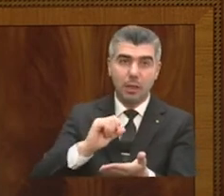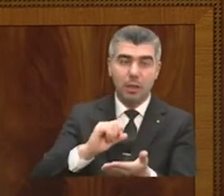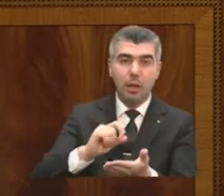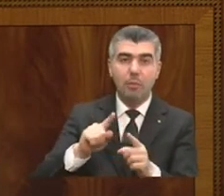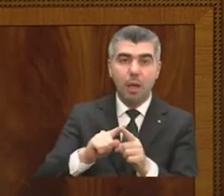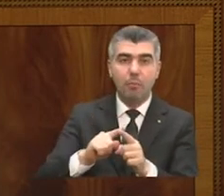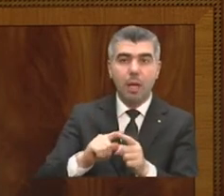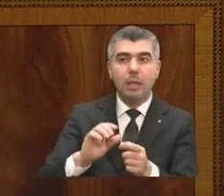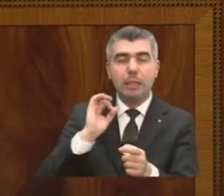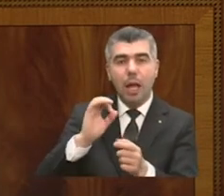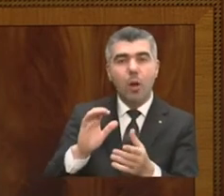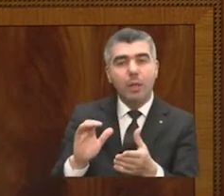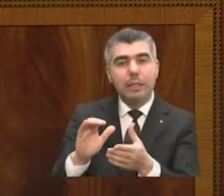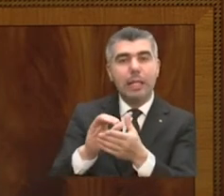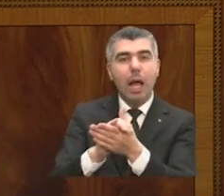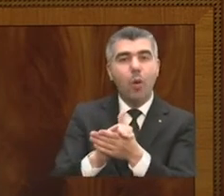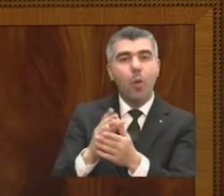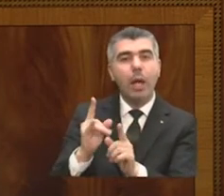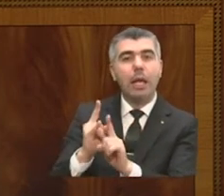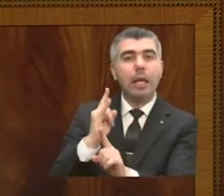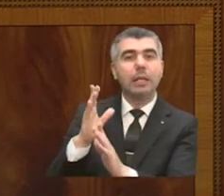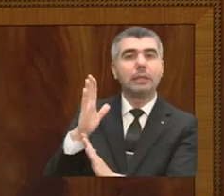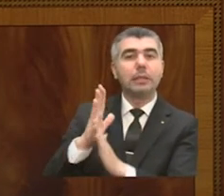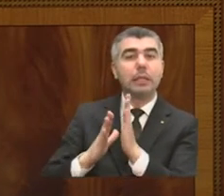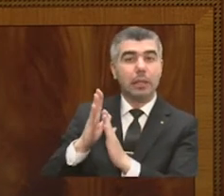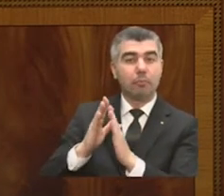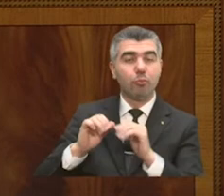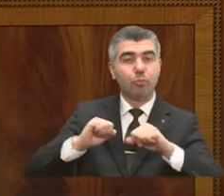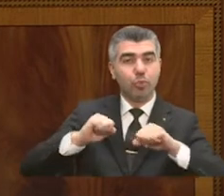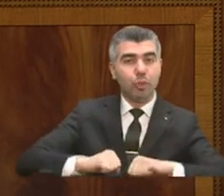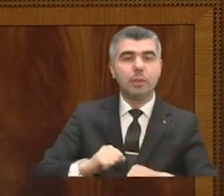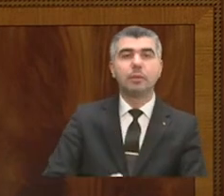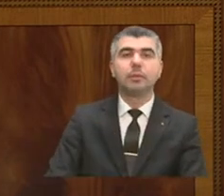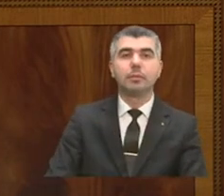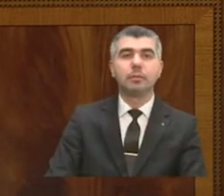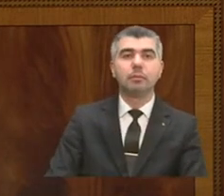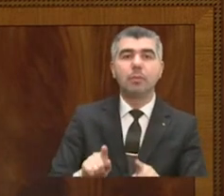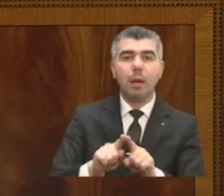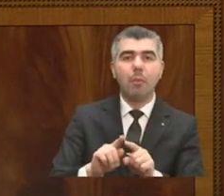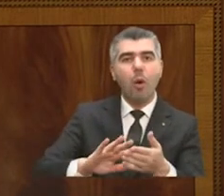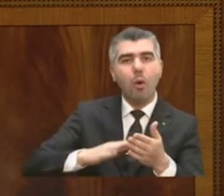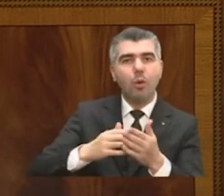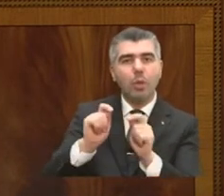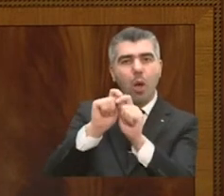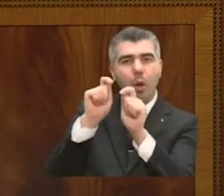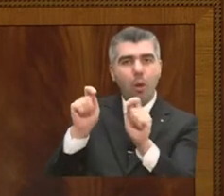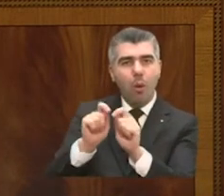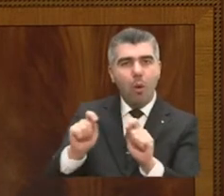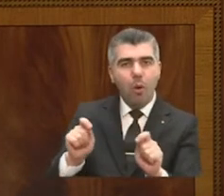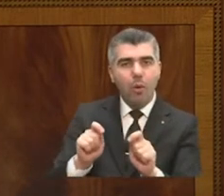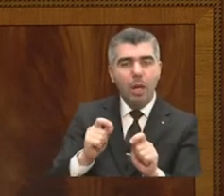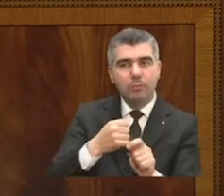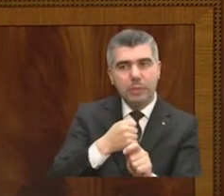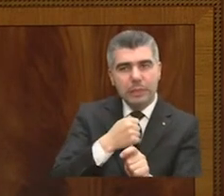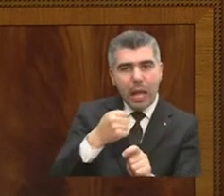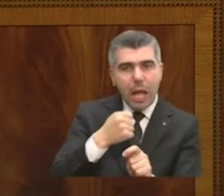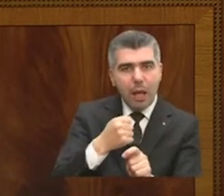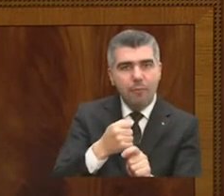consacrer la démocratie. Donc il est temps évidemment de revoir une loi pour